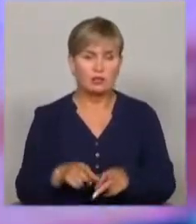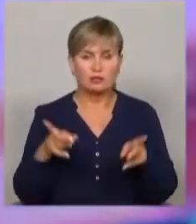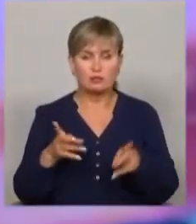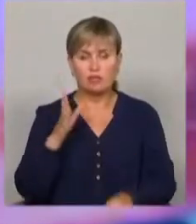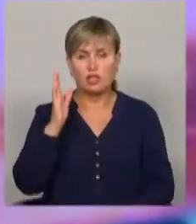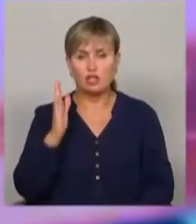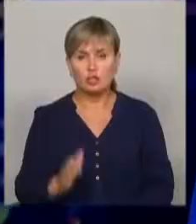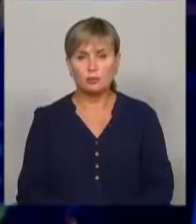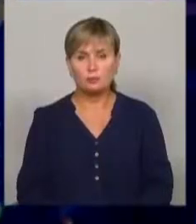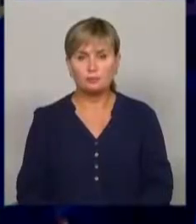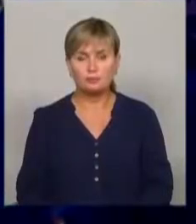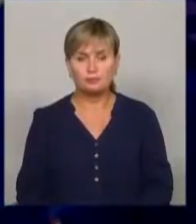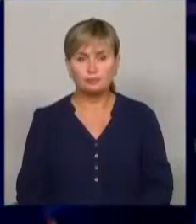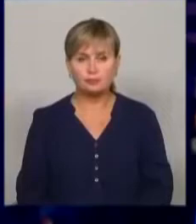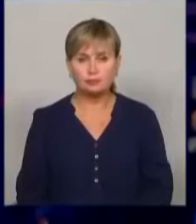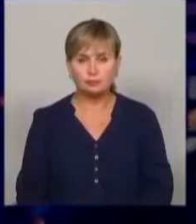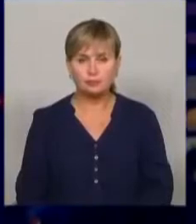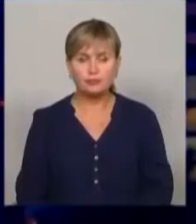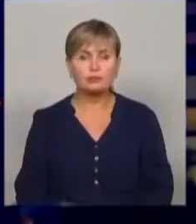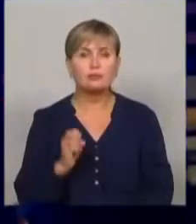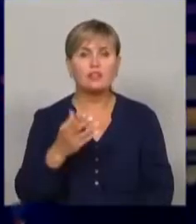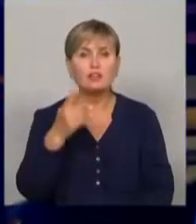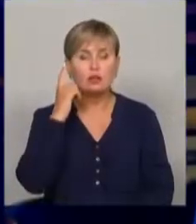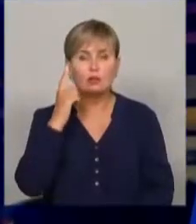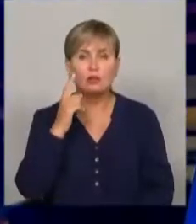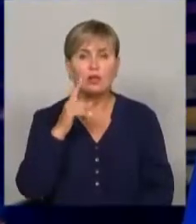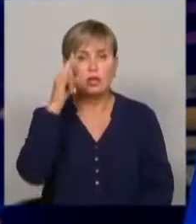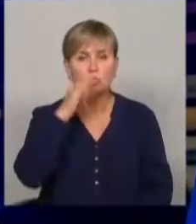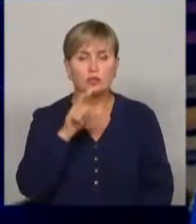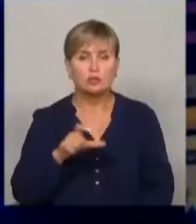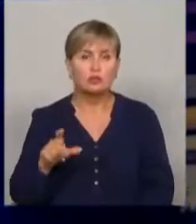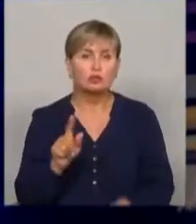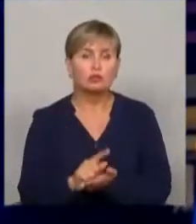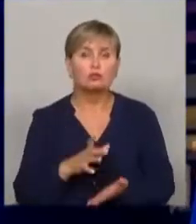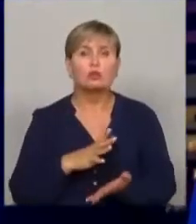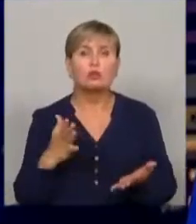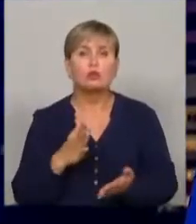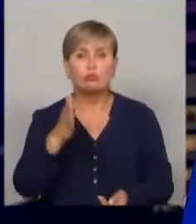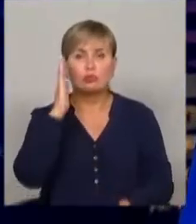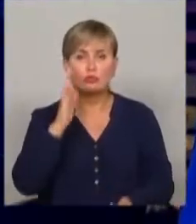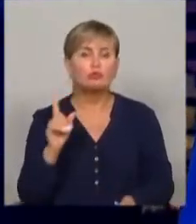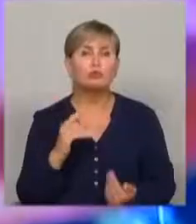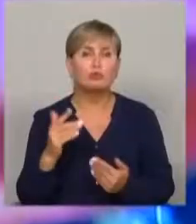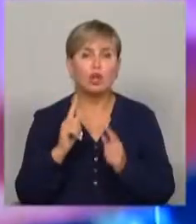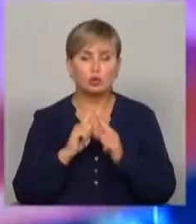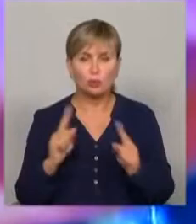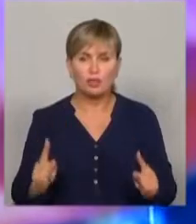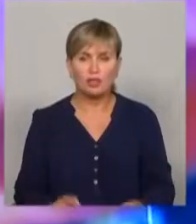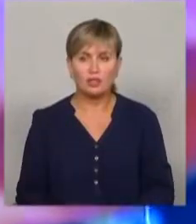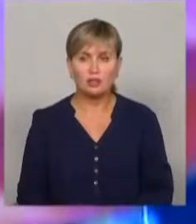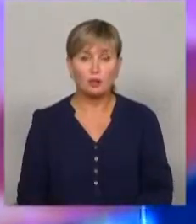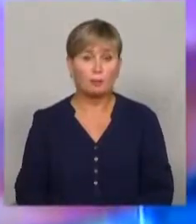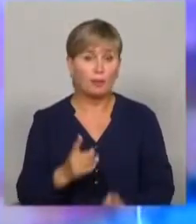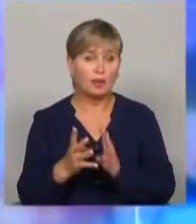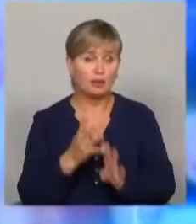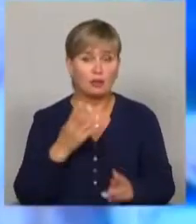дальнейшем. Скажите, каким, по вашему мнению, казахстанец должен выглядеть в будущем? В чем его особенности? В первую